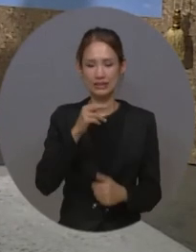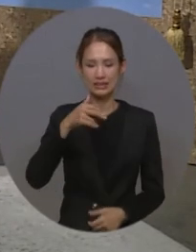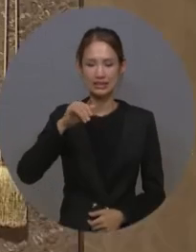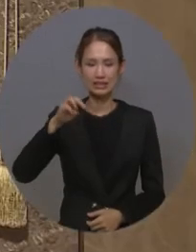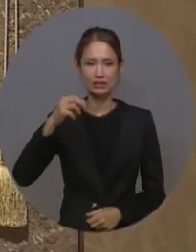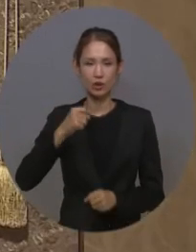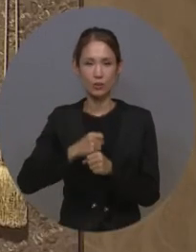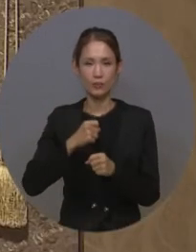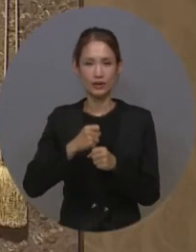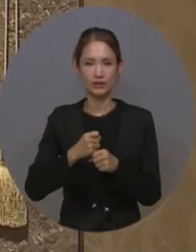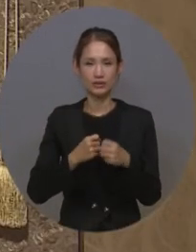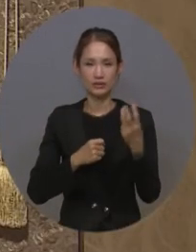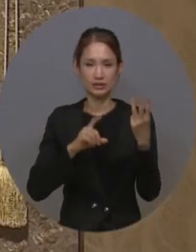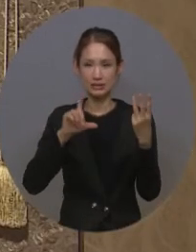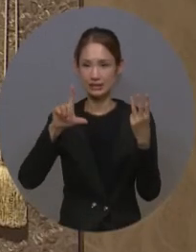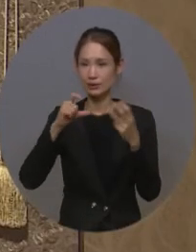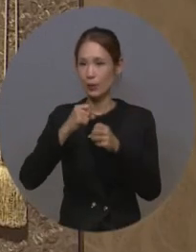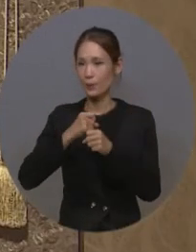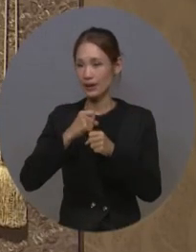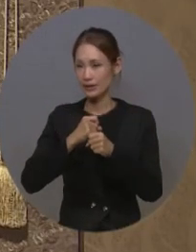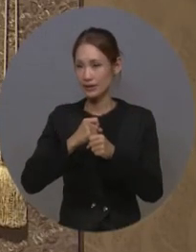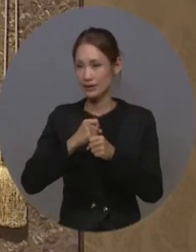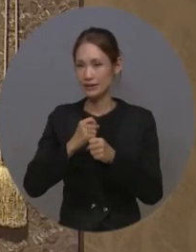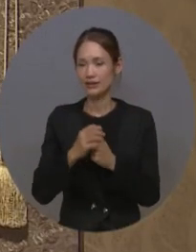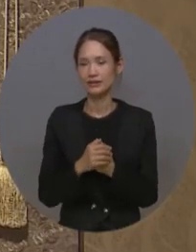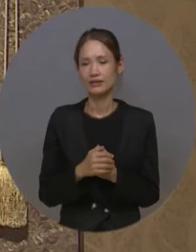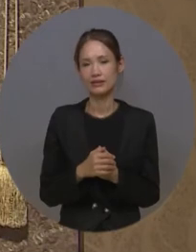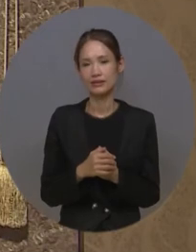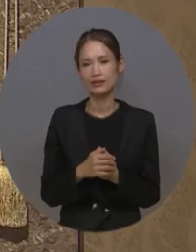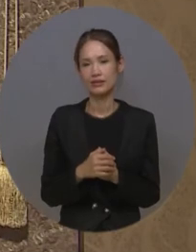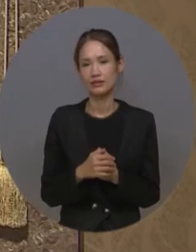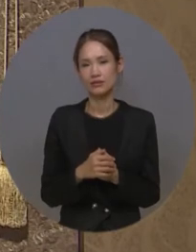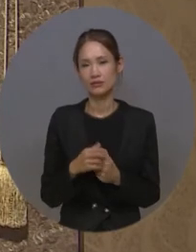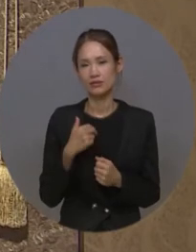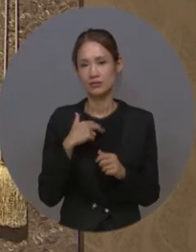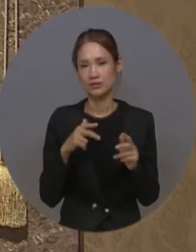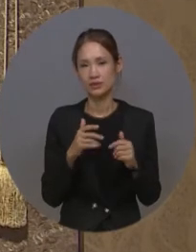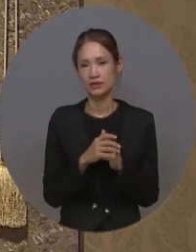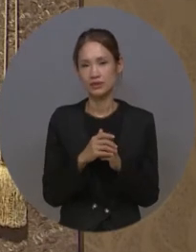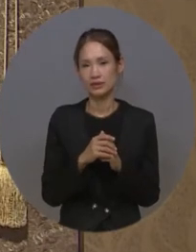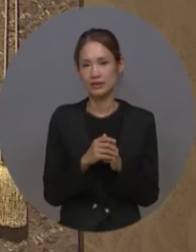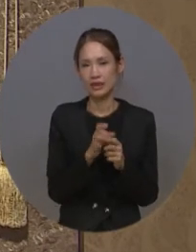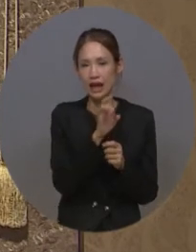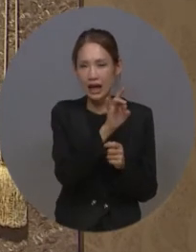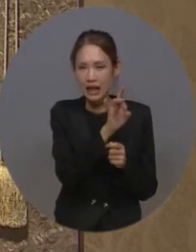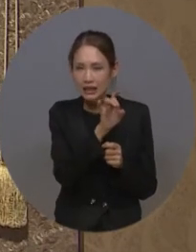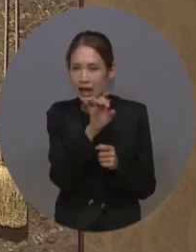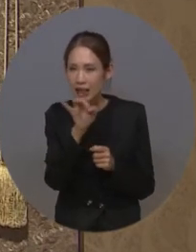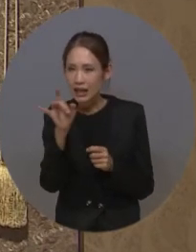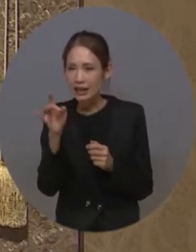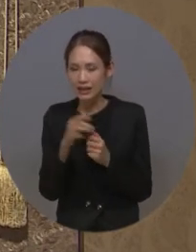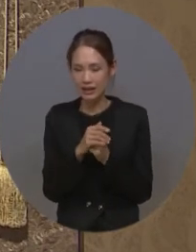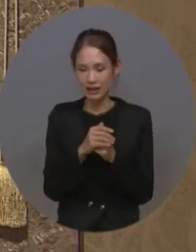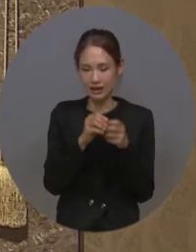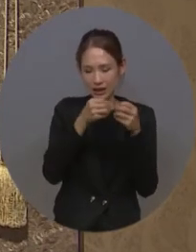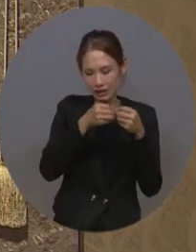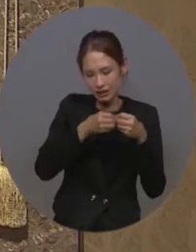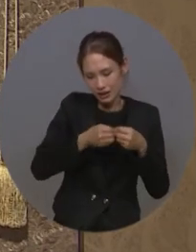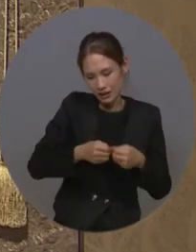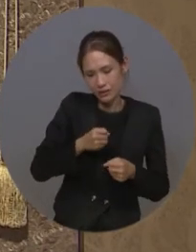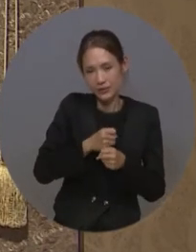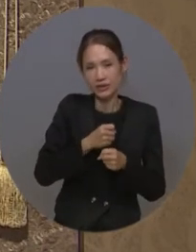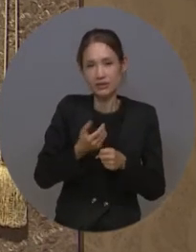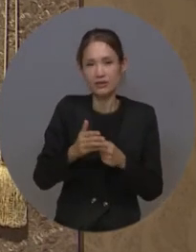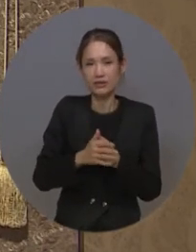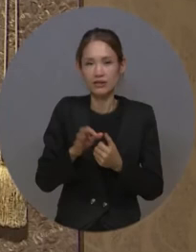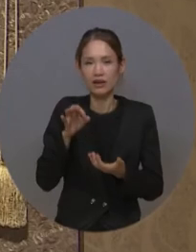그죠? 3D로 만든 것들은 지금은 제가 핸드메이드로 일일이 다 한 땀 한 땀 하다 보니까 예.